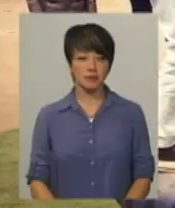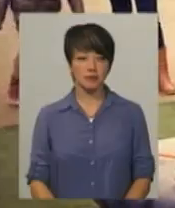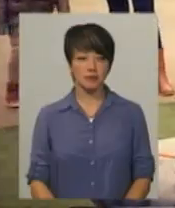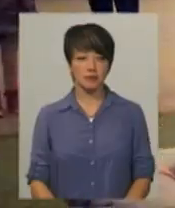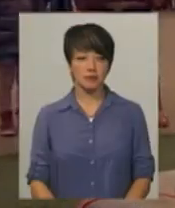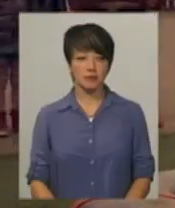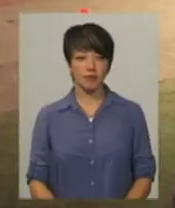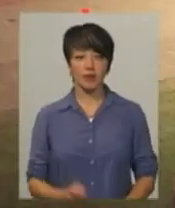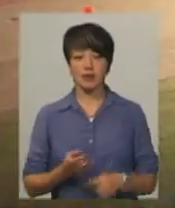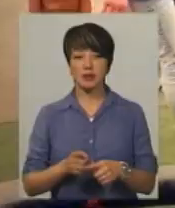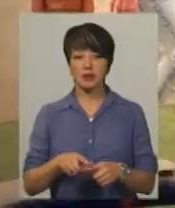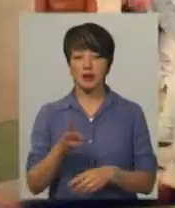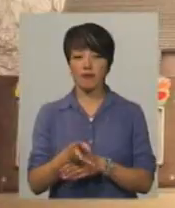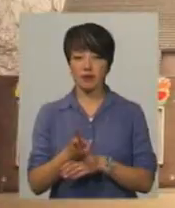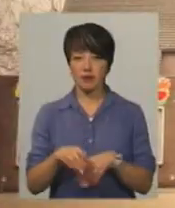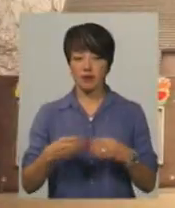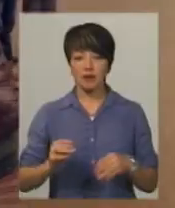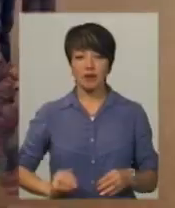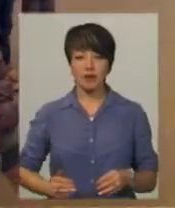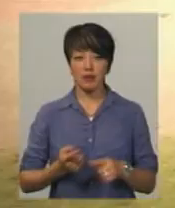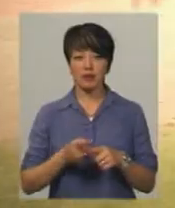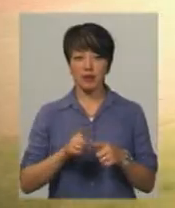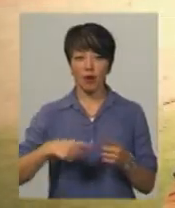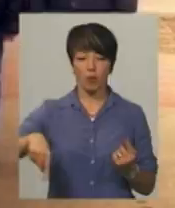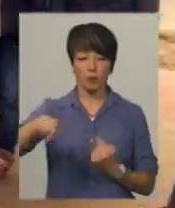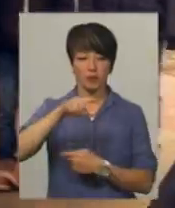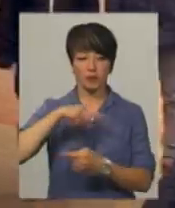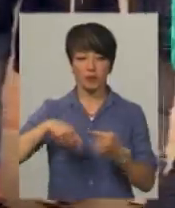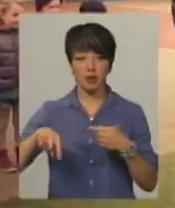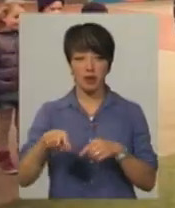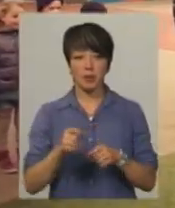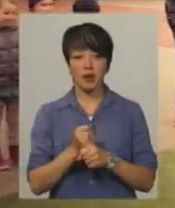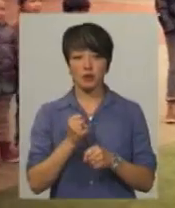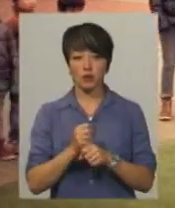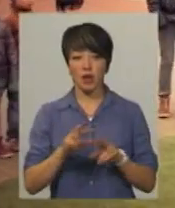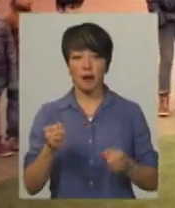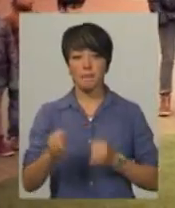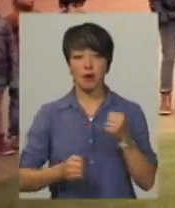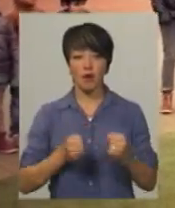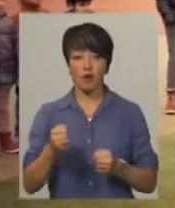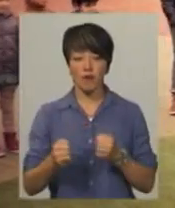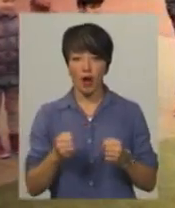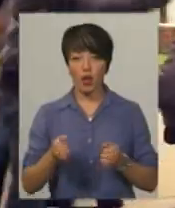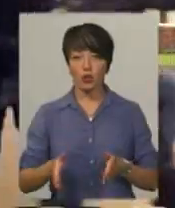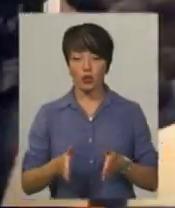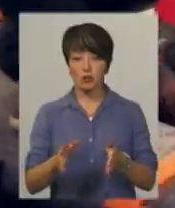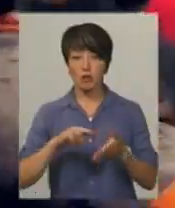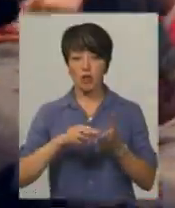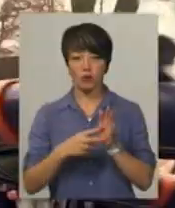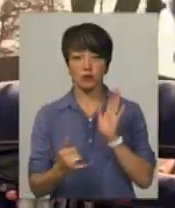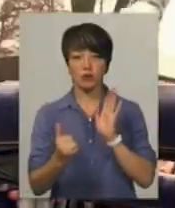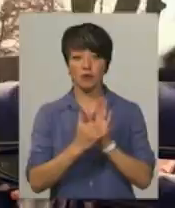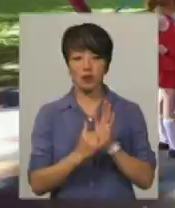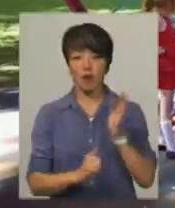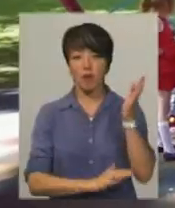Це відео надане підрядником. На ньому спіннер похиле обертове кільце в дії. Воно працює як бігова доріжка. Саме таке планують встановити у сквері імені